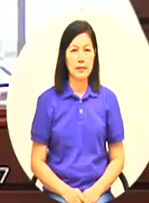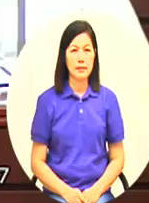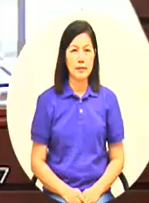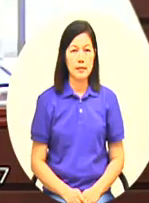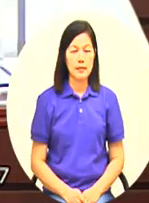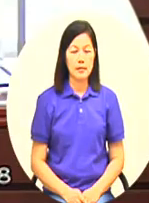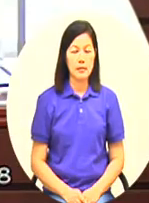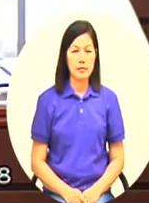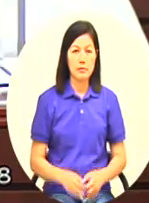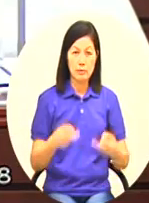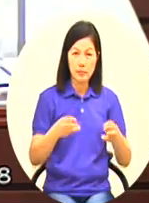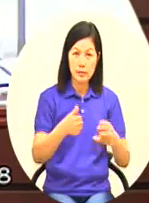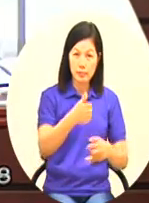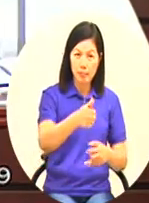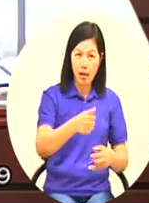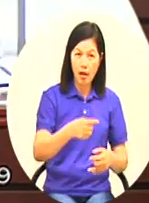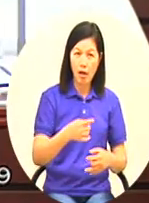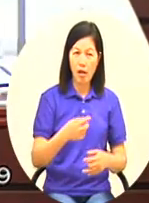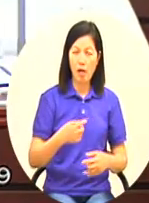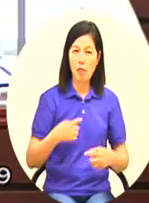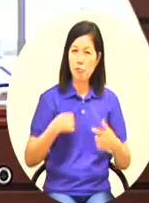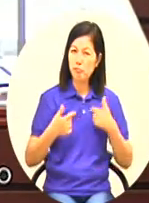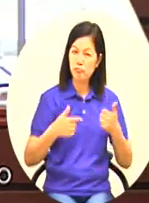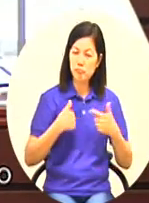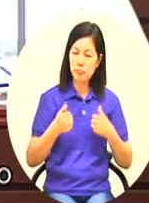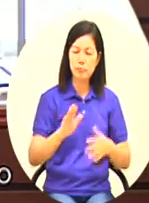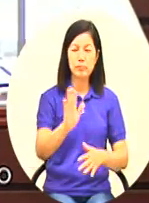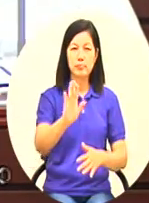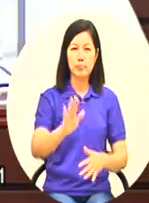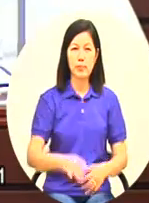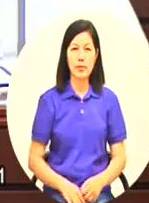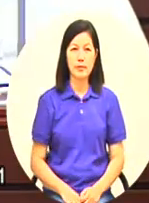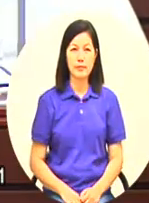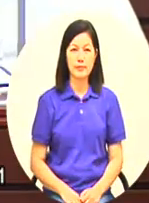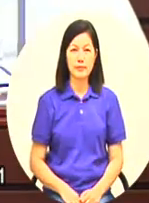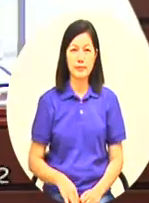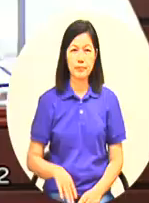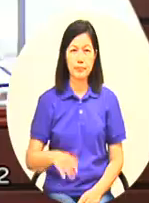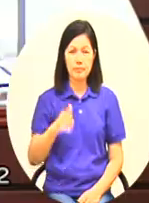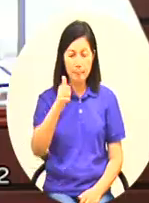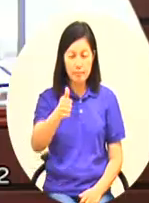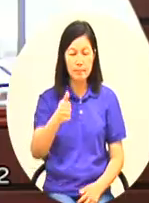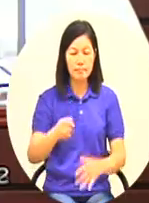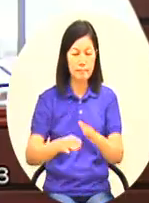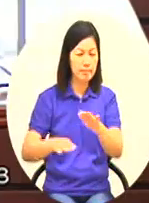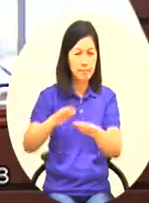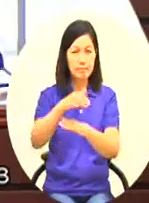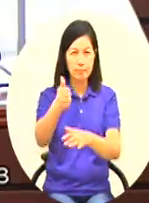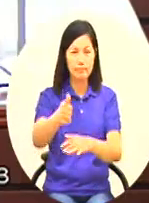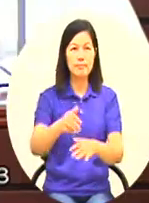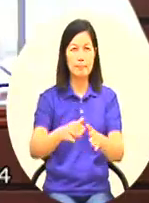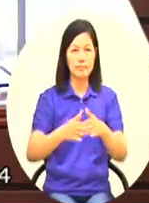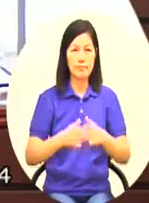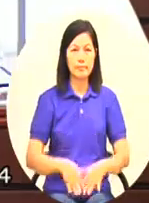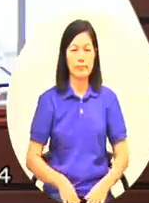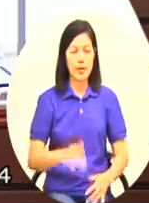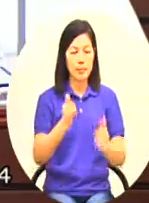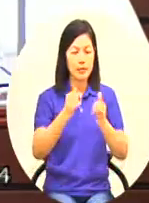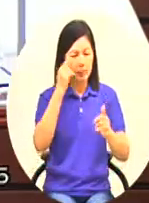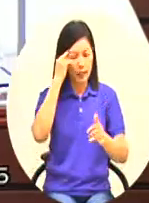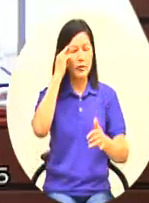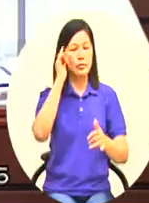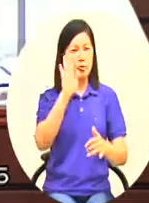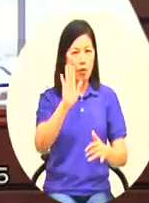好而自满，我们会再努力，还要更好。所以我们这个治安的一个让民众要感受啊，